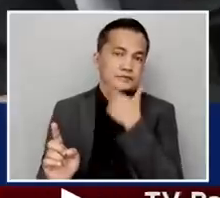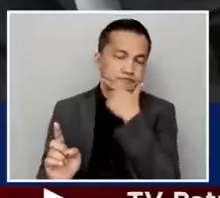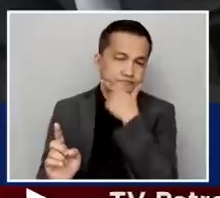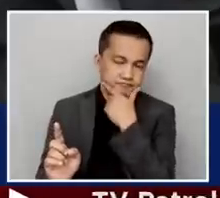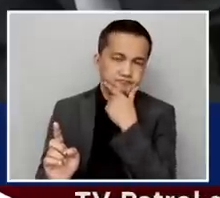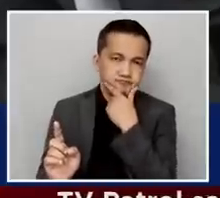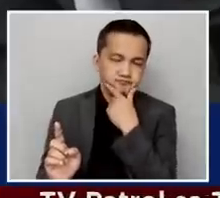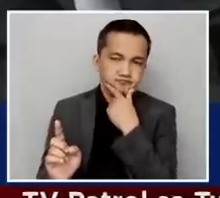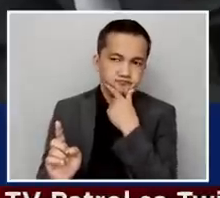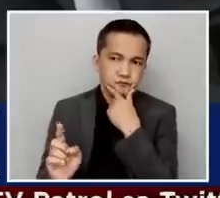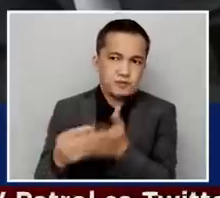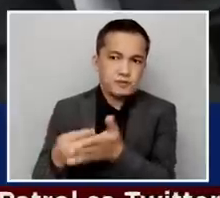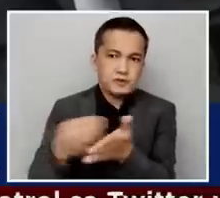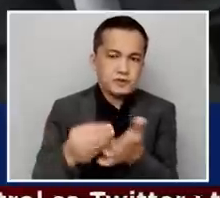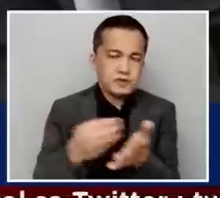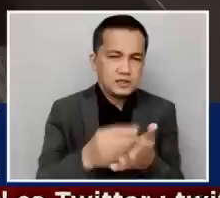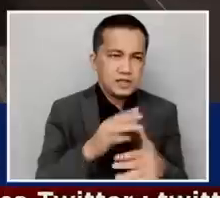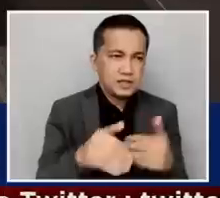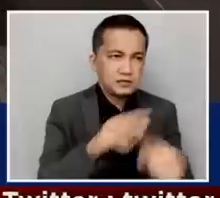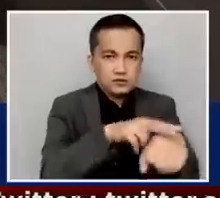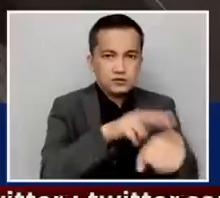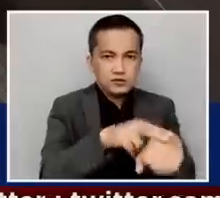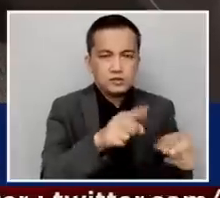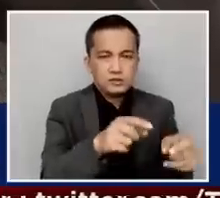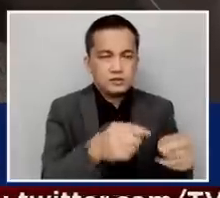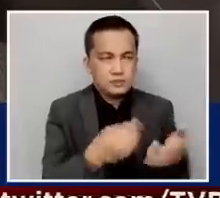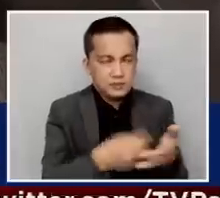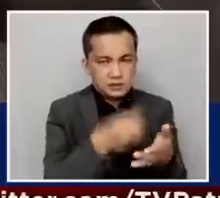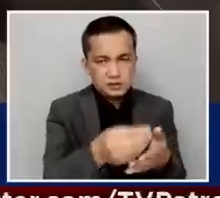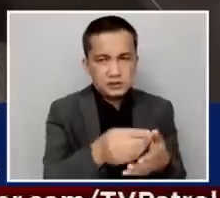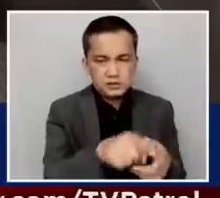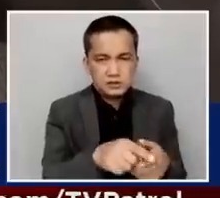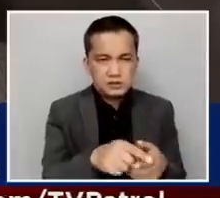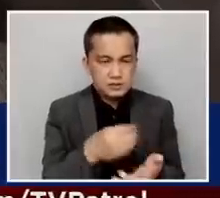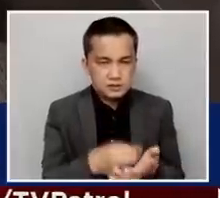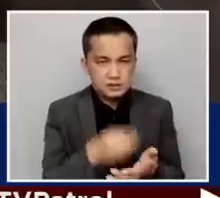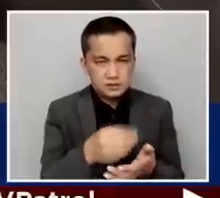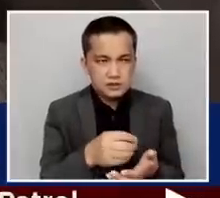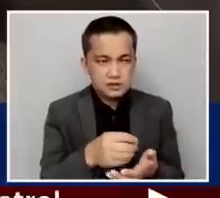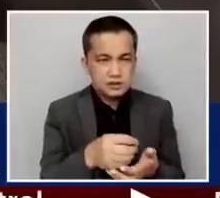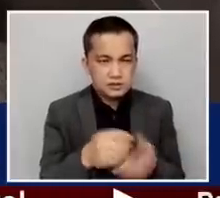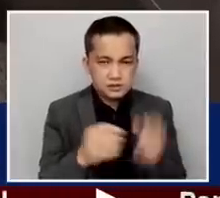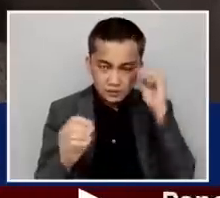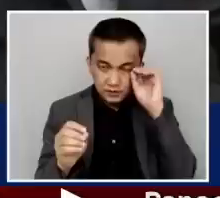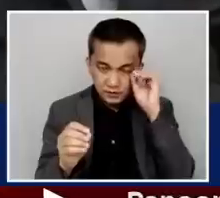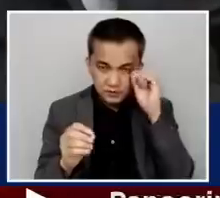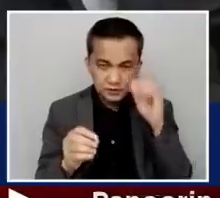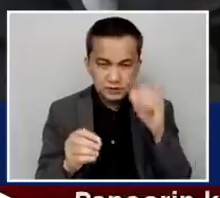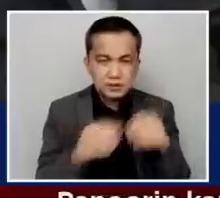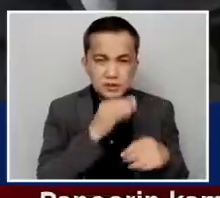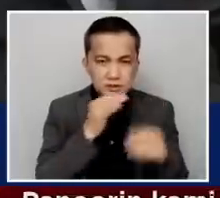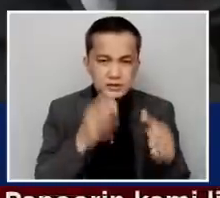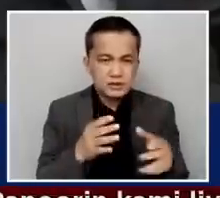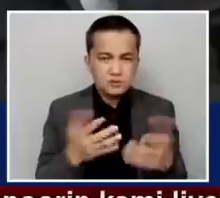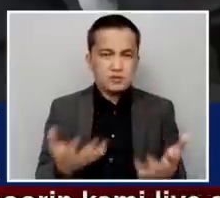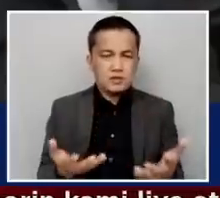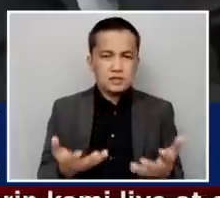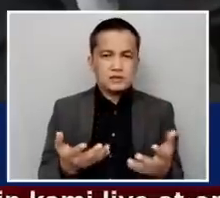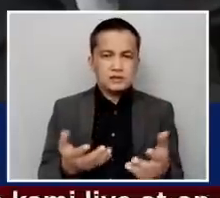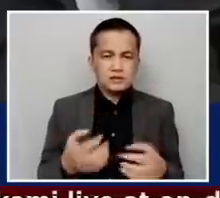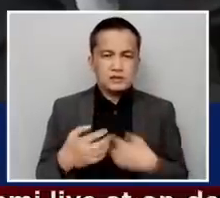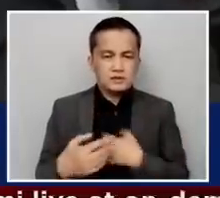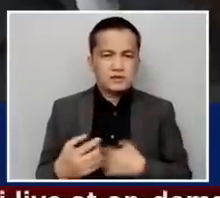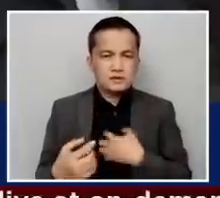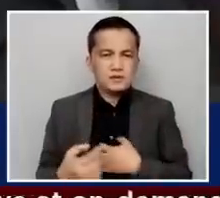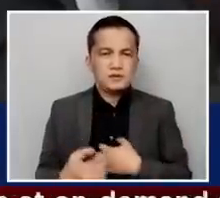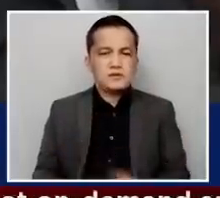bibili niya po yung lahat ng laman ng nasa storage. Kapag ka po ang nabili niya na po yung mga sibuyas ng farmer sa kasamne, wala na po magre-reklamo na